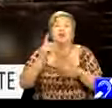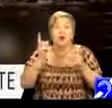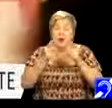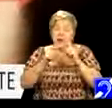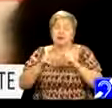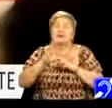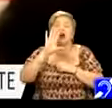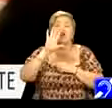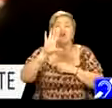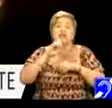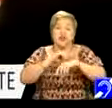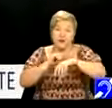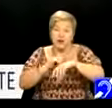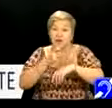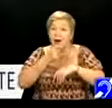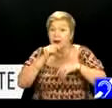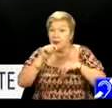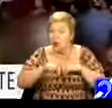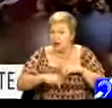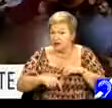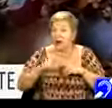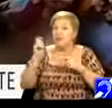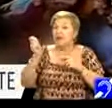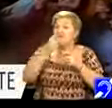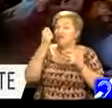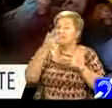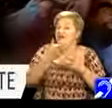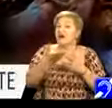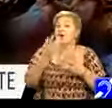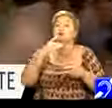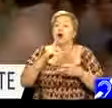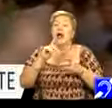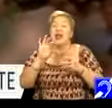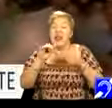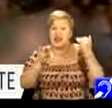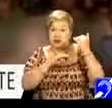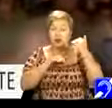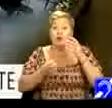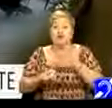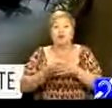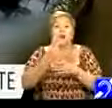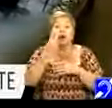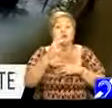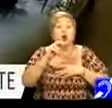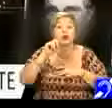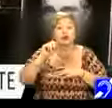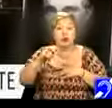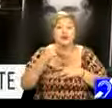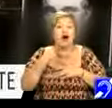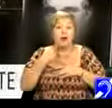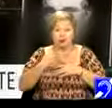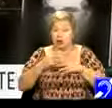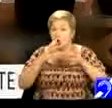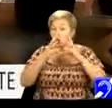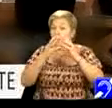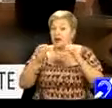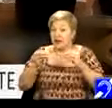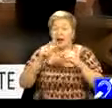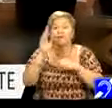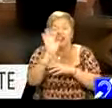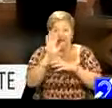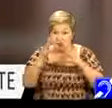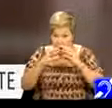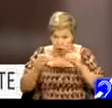minute. Anul acesta, Festivalul George Enescu va începe pe 28 august. Televiziunea Română este coproducător și